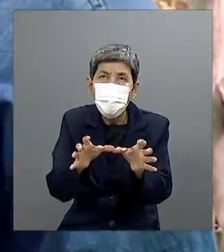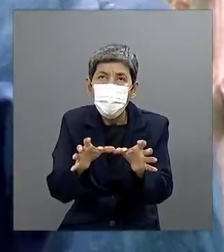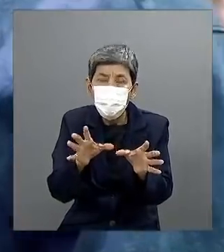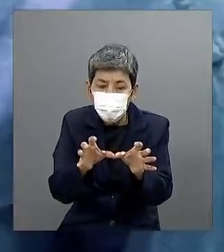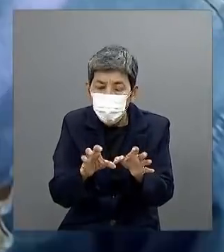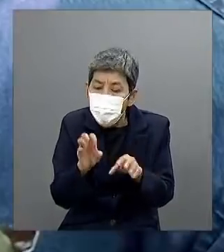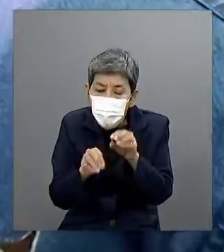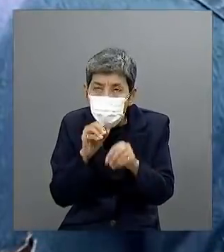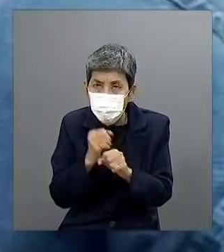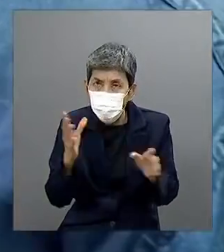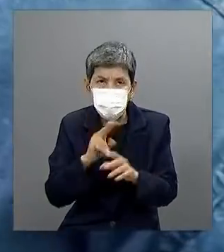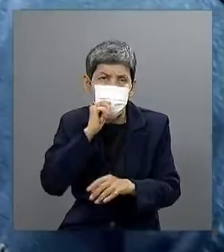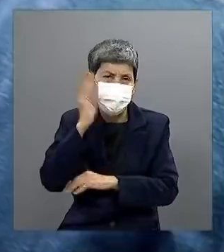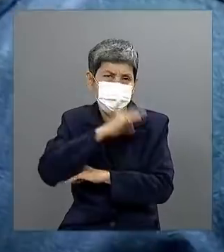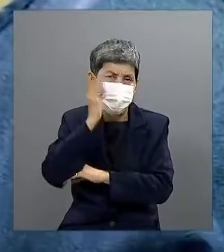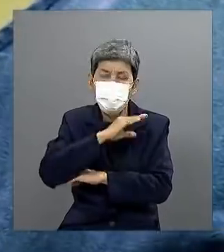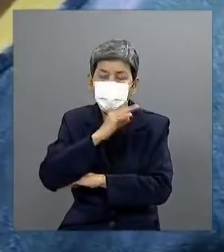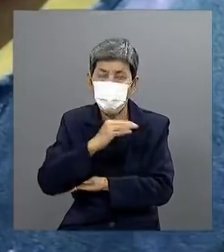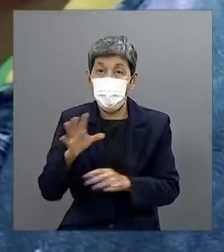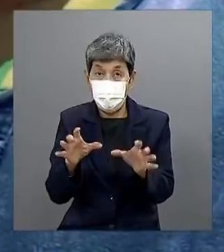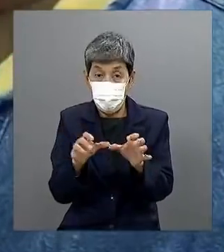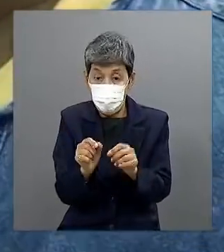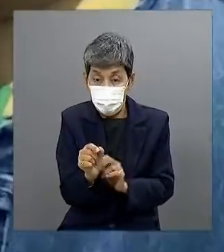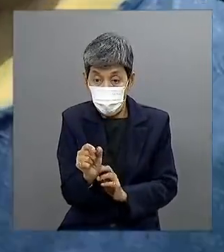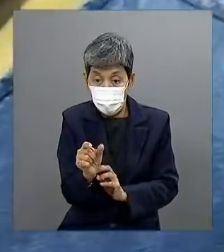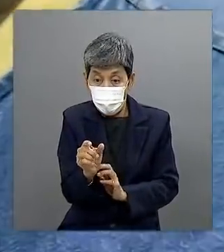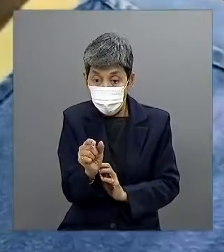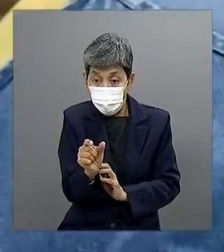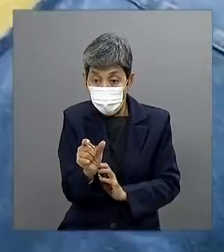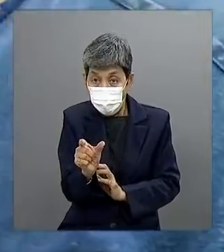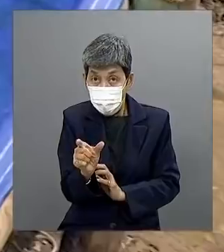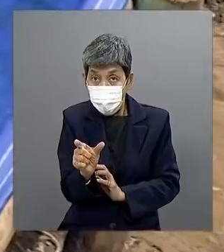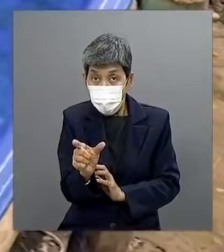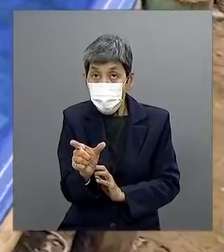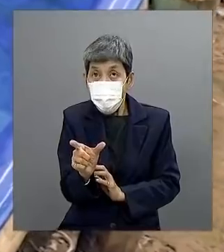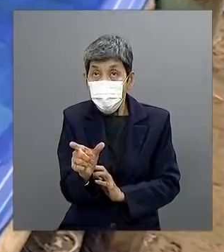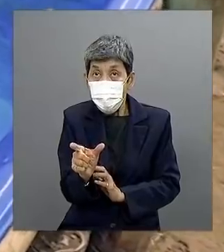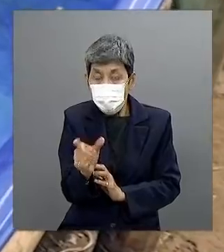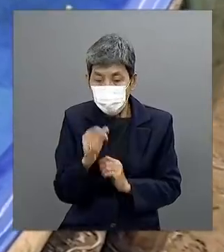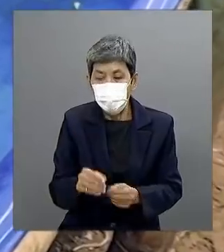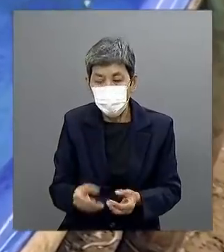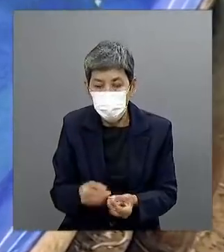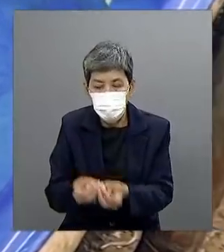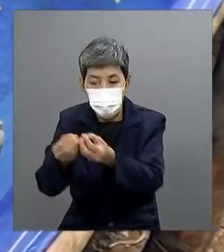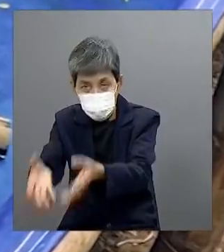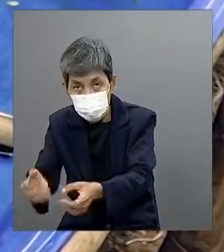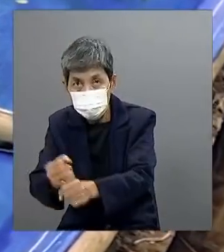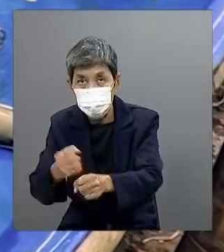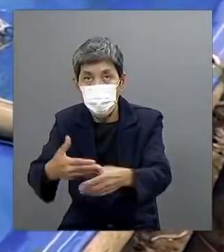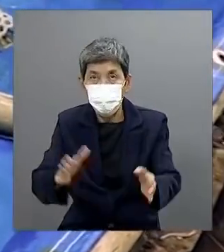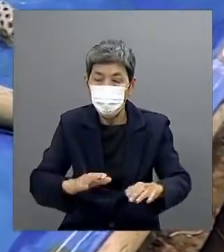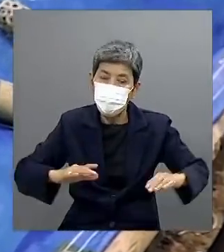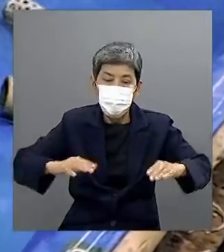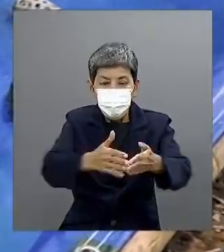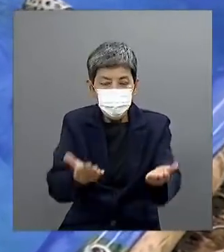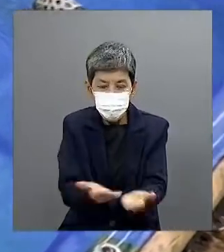เดี๋ยวน้ำมันจะเน่าพอปูโตพอได้ครบเดือนปุ๊บเราก็จะเริ่มมาลงที่นี่มาอยู่ในบ่อบกบ่อบกจะเป็นบ่อที่กว้